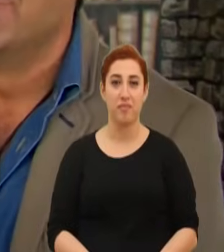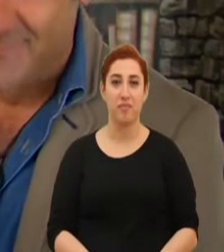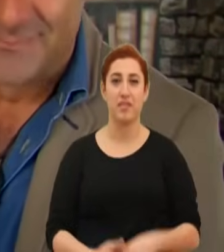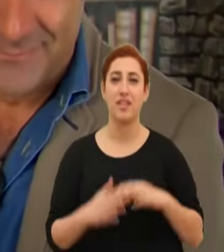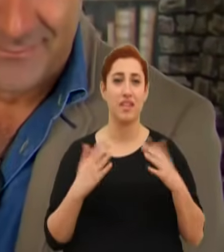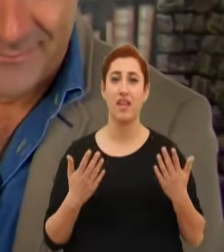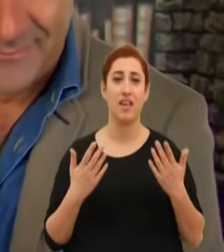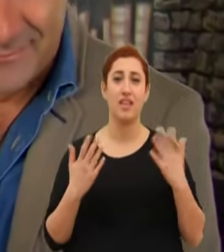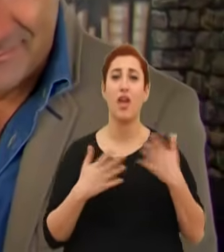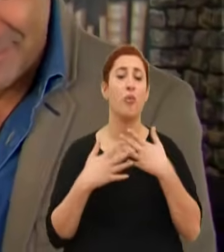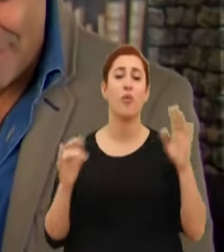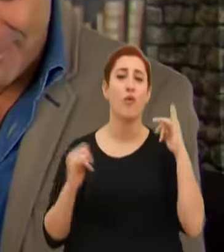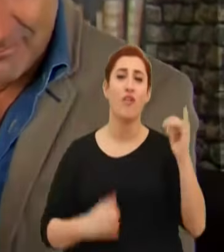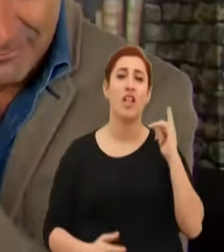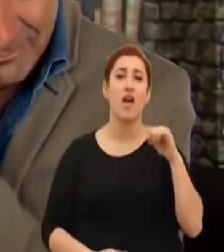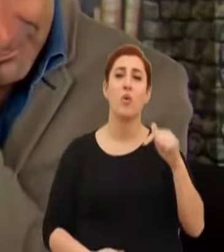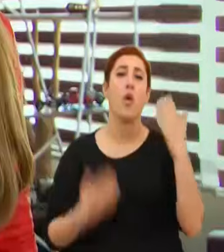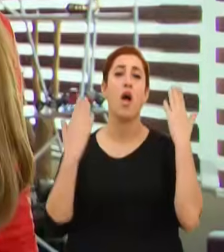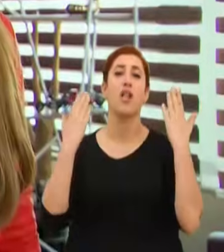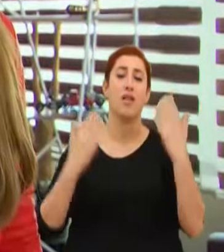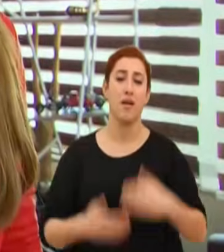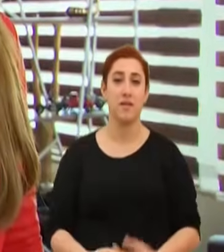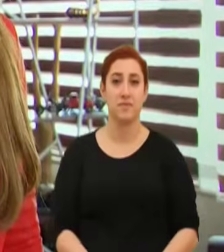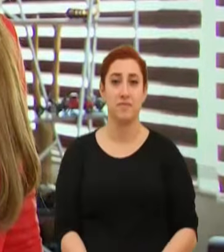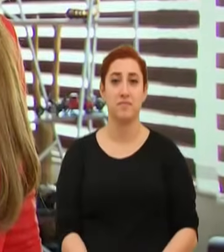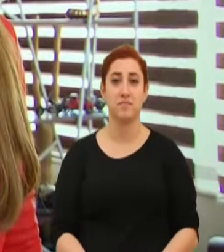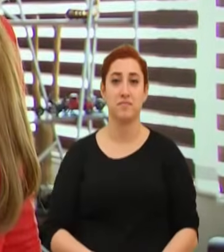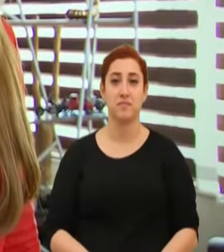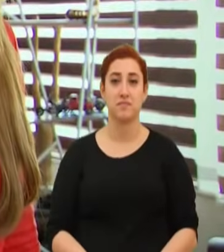Ne? Ne büyük felaketti Allah'ım.